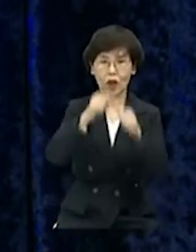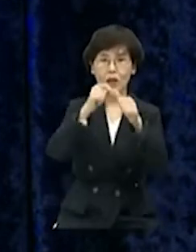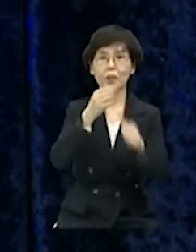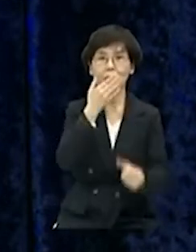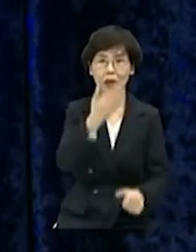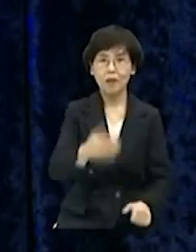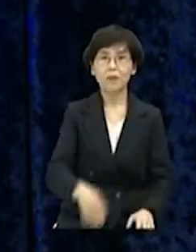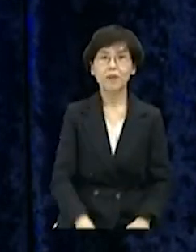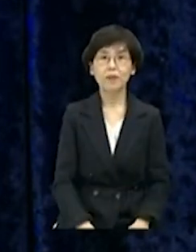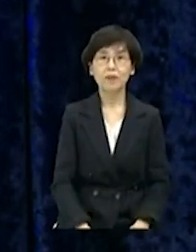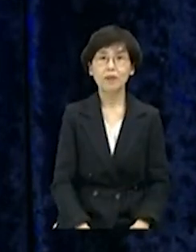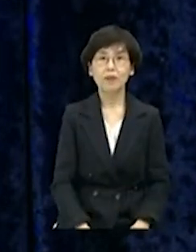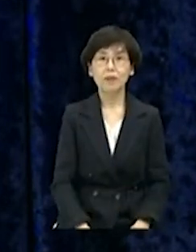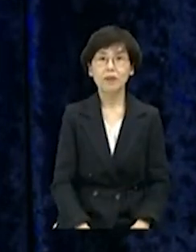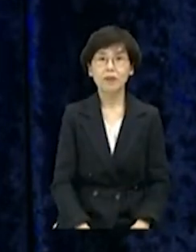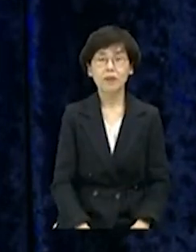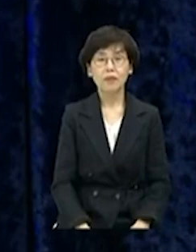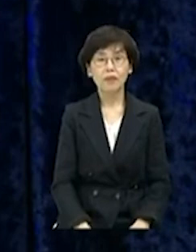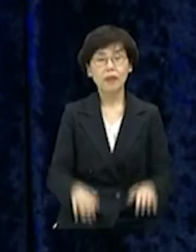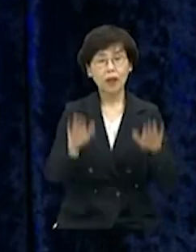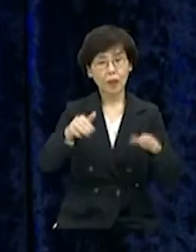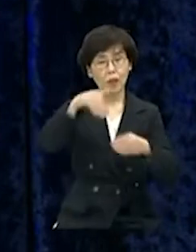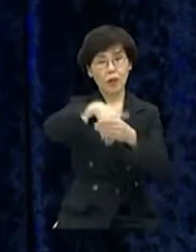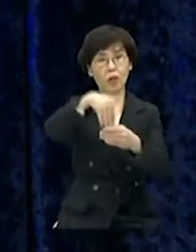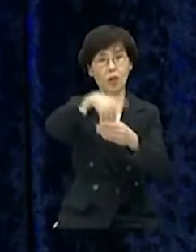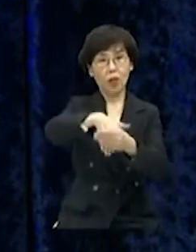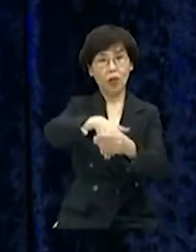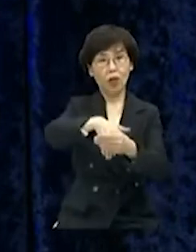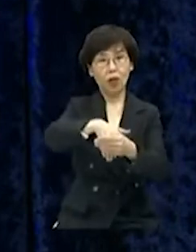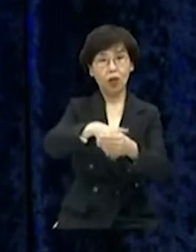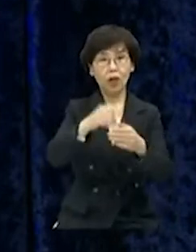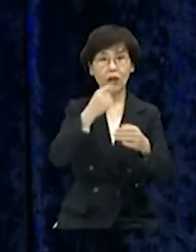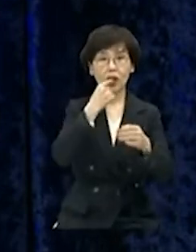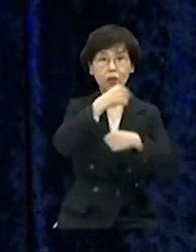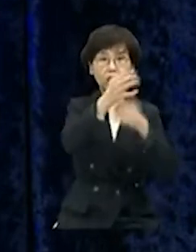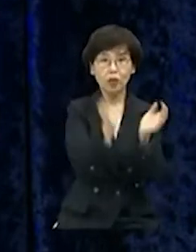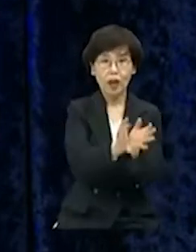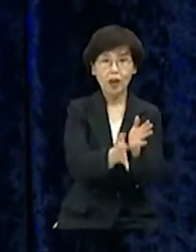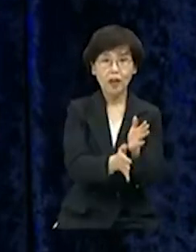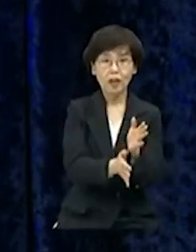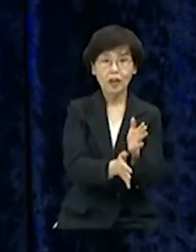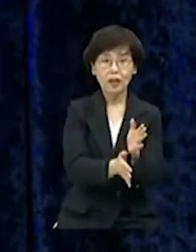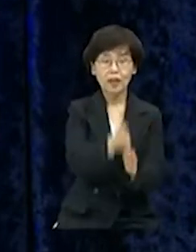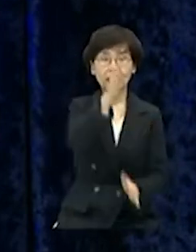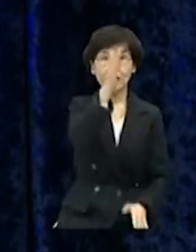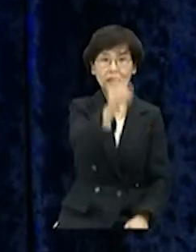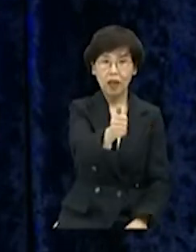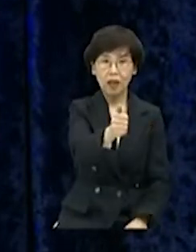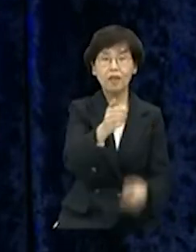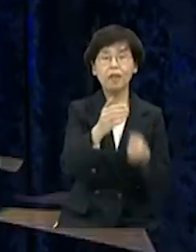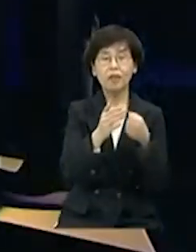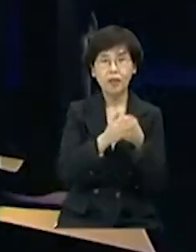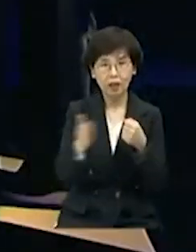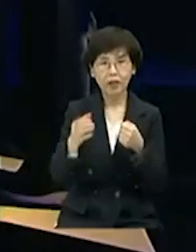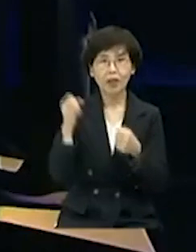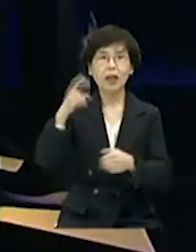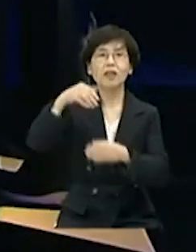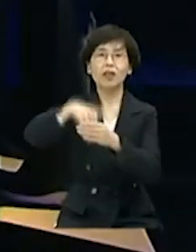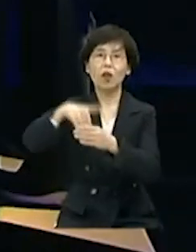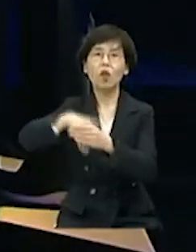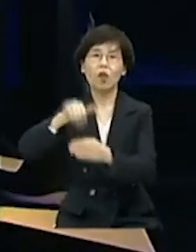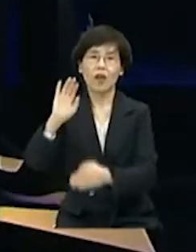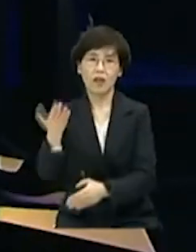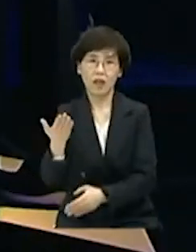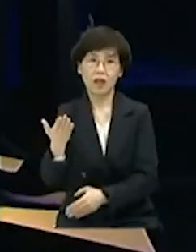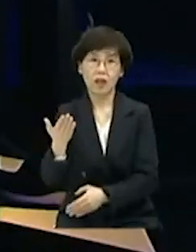수 있습니다. 이번 선거는 민주당 시장이 때문에 생긴